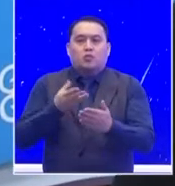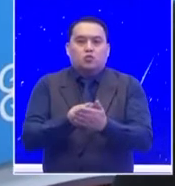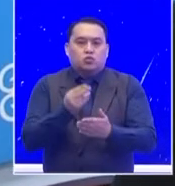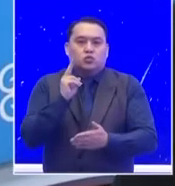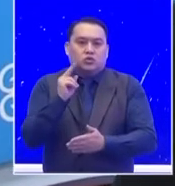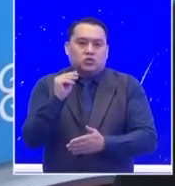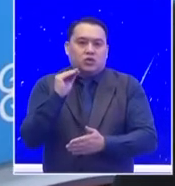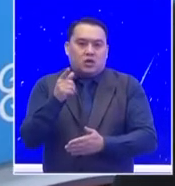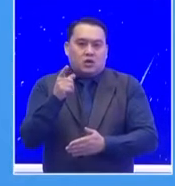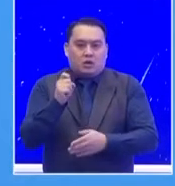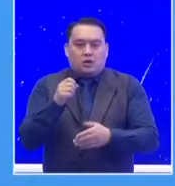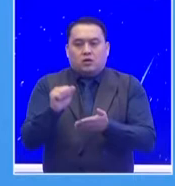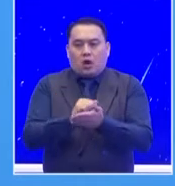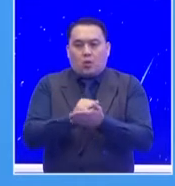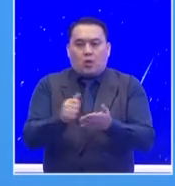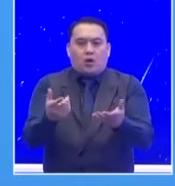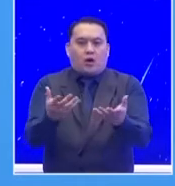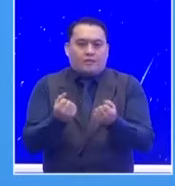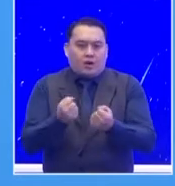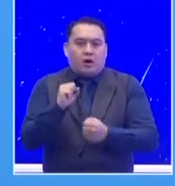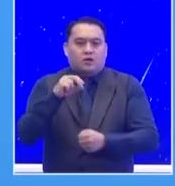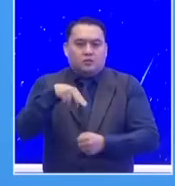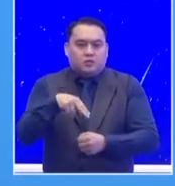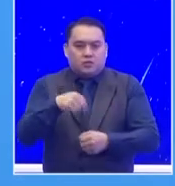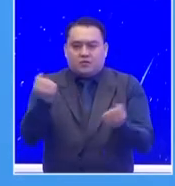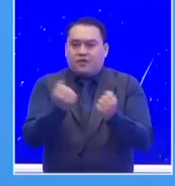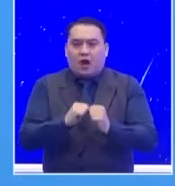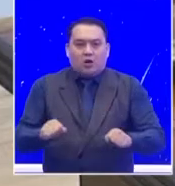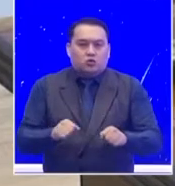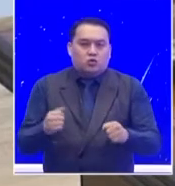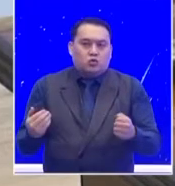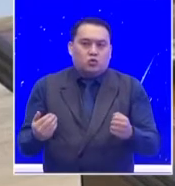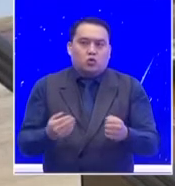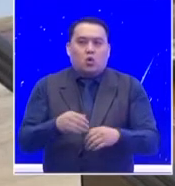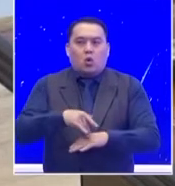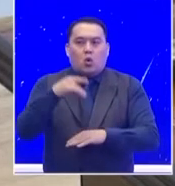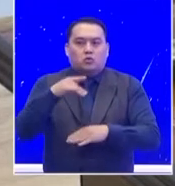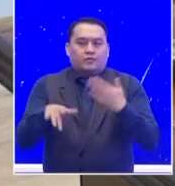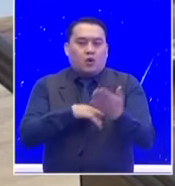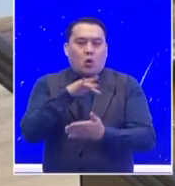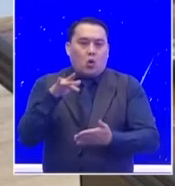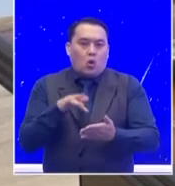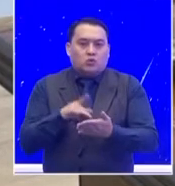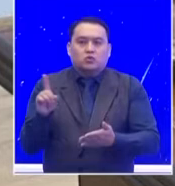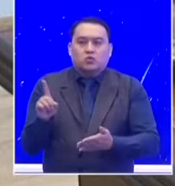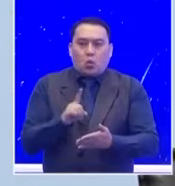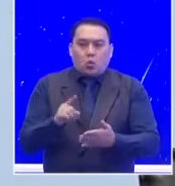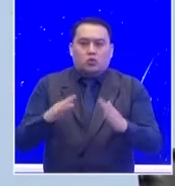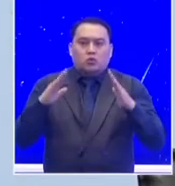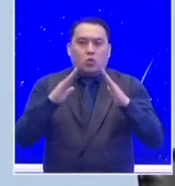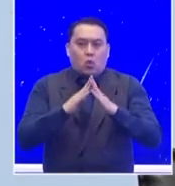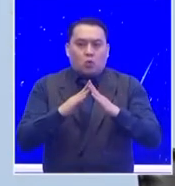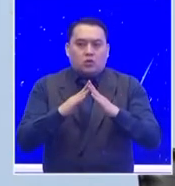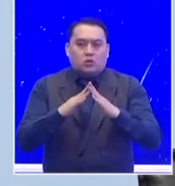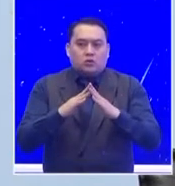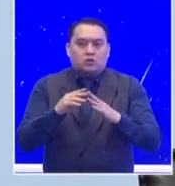коммунальных услуг и оформить документы на получение АСП стало невозможным для новоселов коттеджного городка. Как оказалось, этот жилой квадрат до